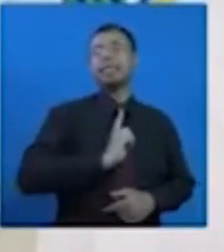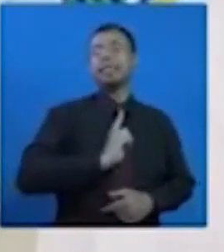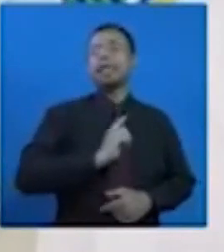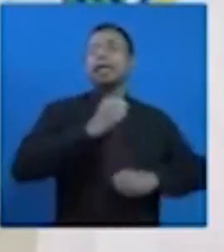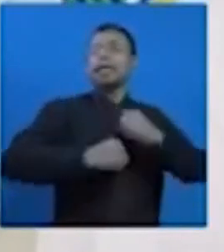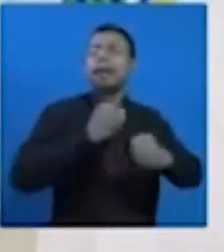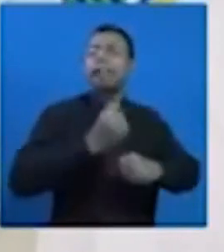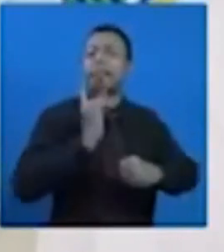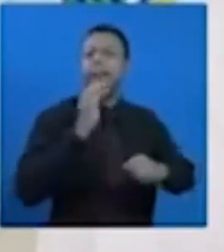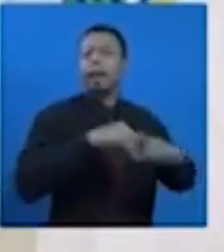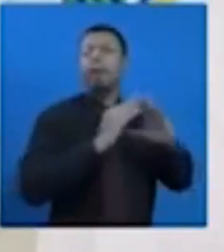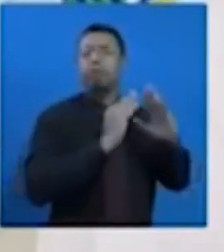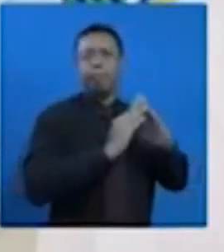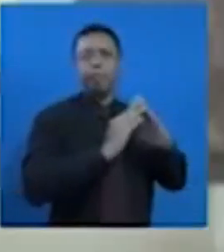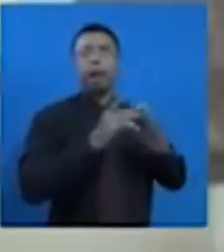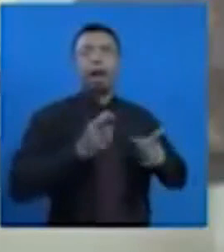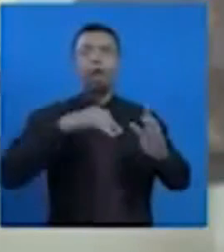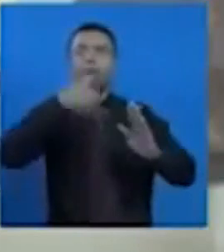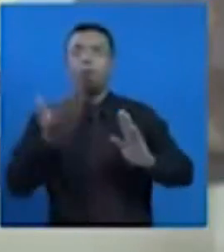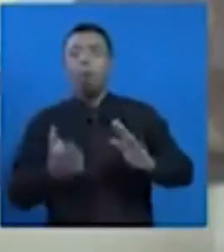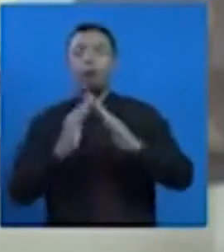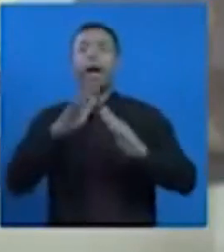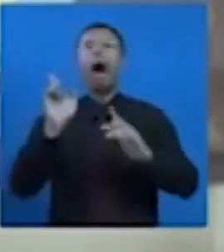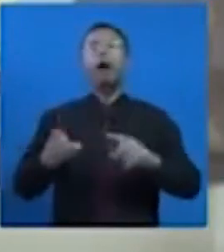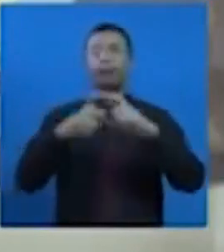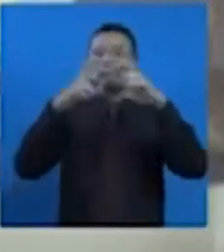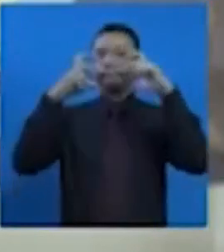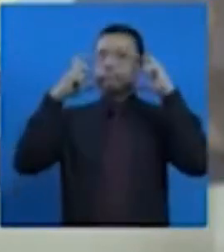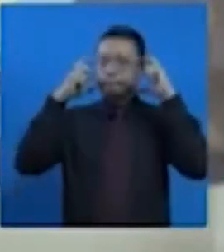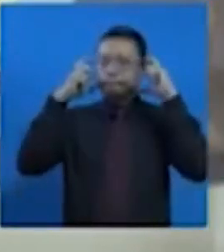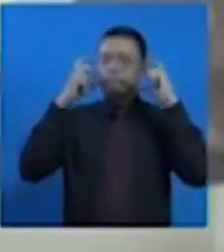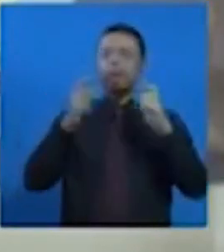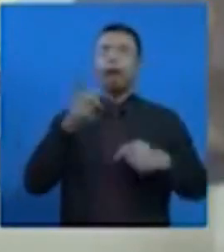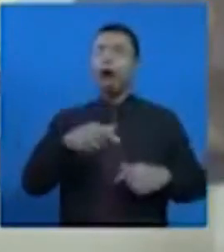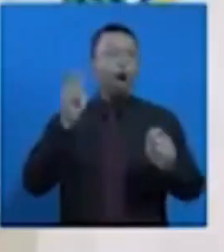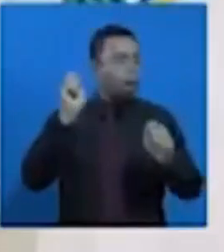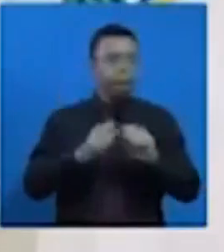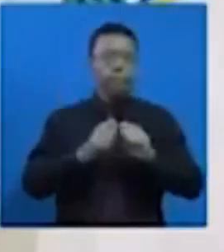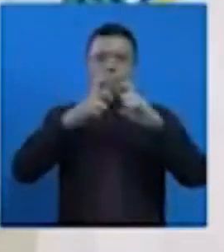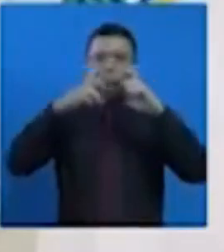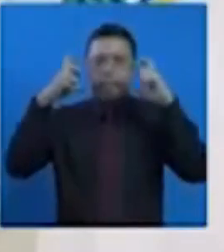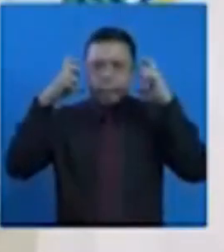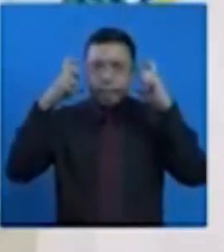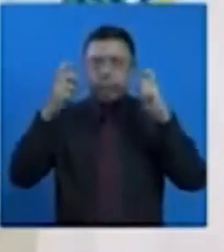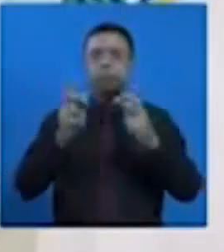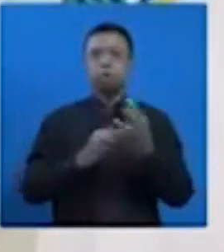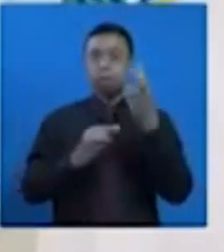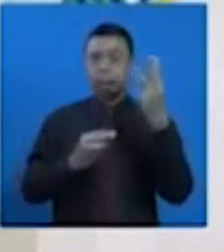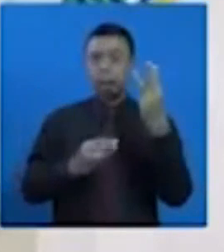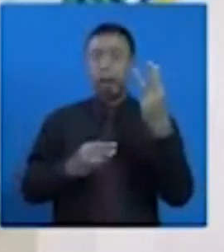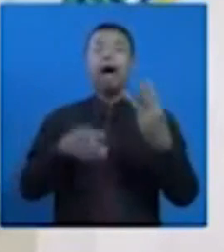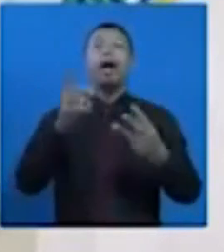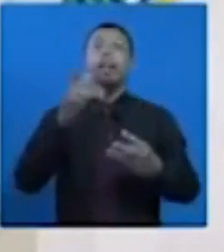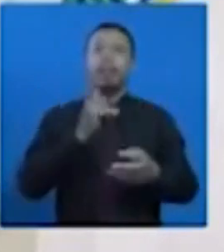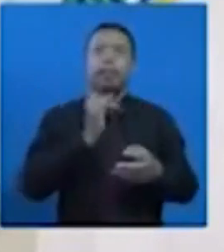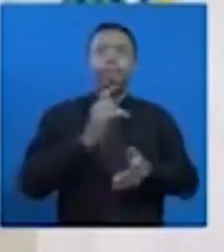berkegiatan lah di rumah kalau keluar rumah gunakan masker harus gunakan masker kemudian ketiga